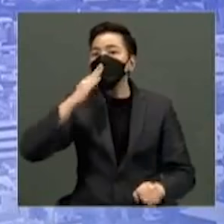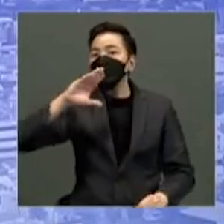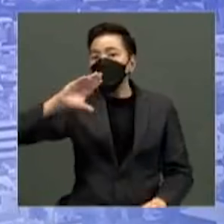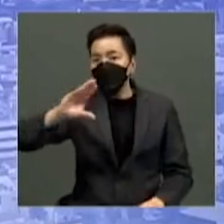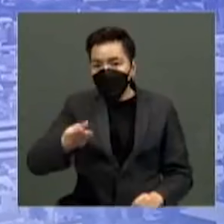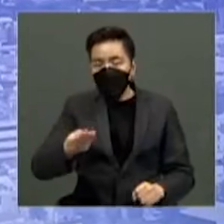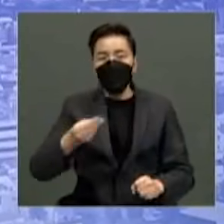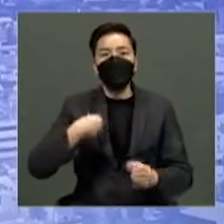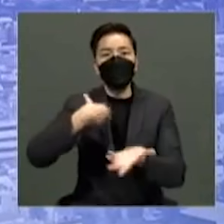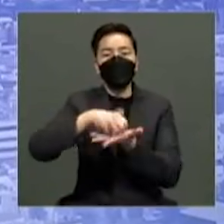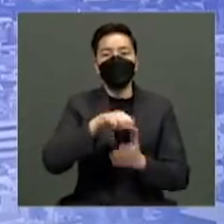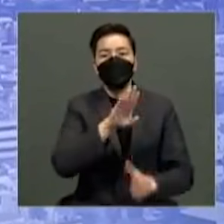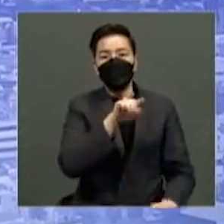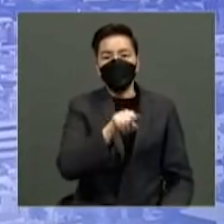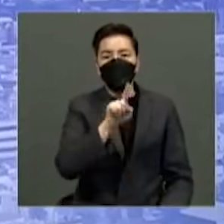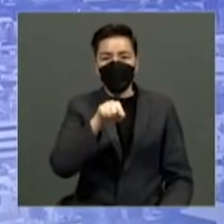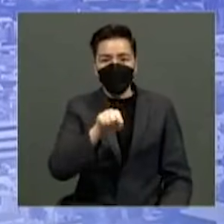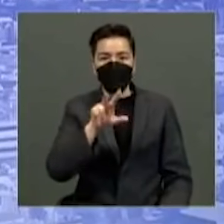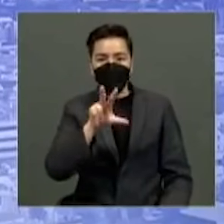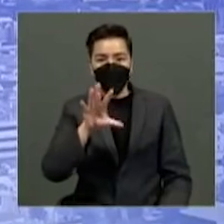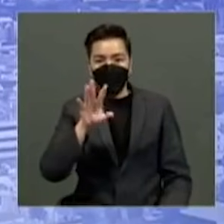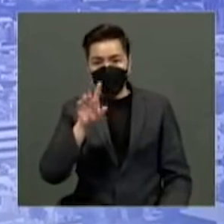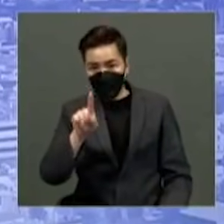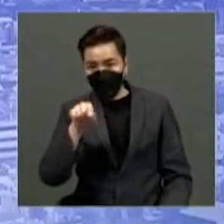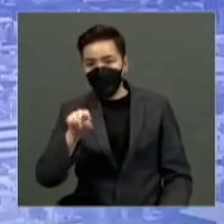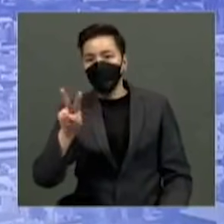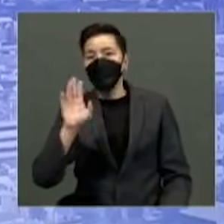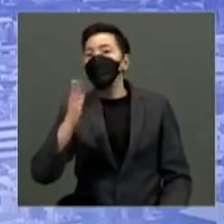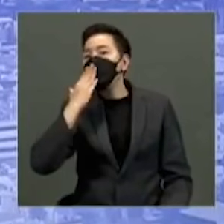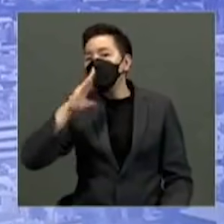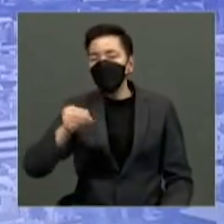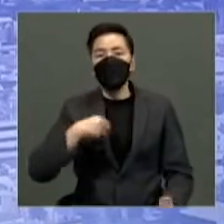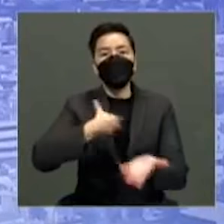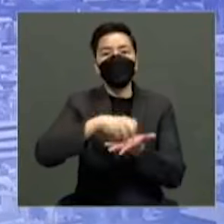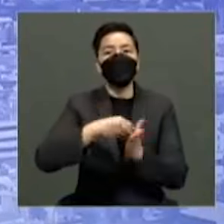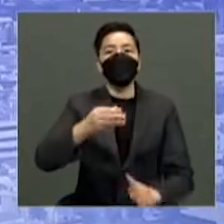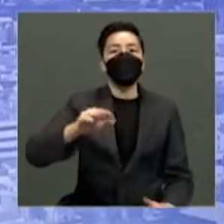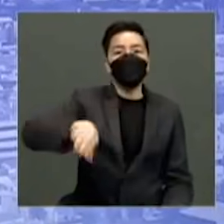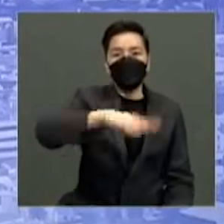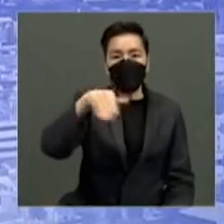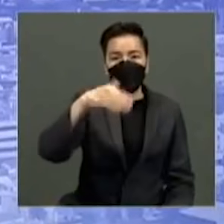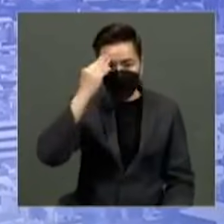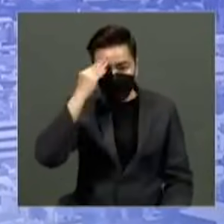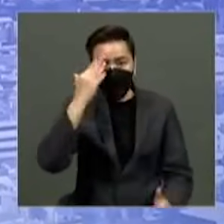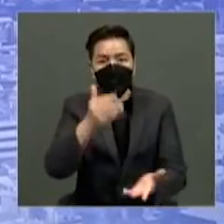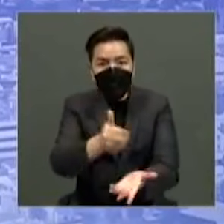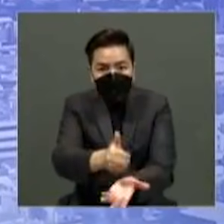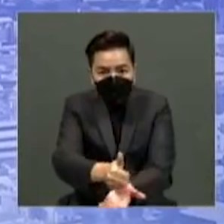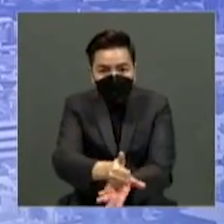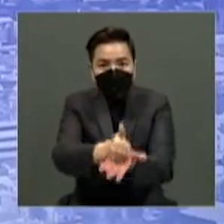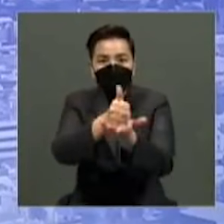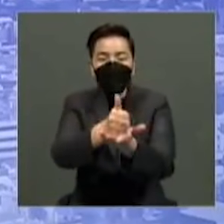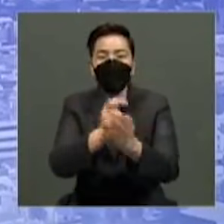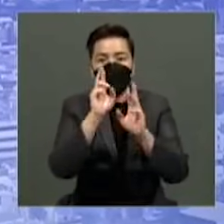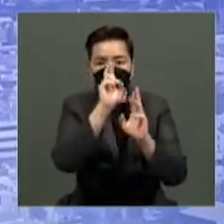-19 สายพันธุ์ B.1.351.2 หรือสายพันธุ์แอฟริกาใต้ให้พี่น้องประชาชนได้รับทราบนะครับแล้วก็ช่วยกันพึ